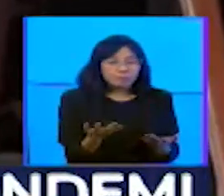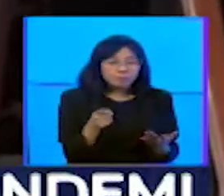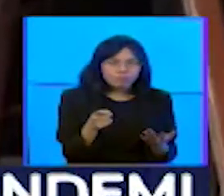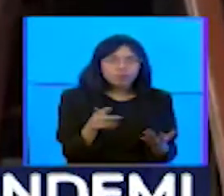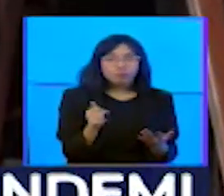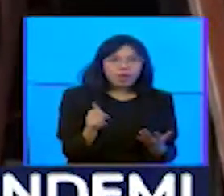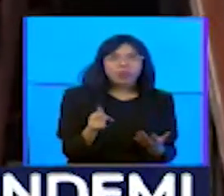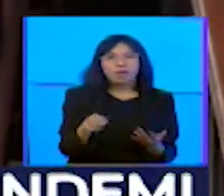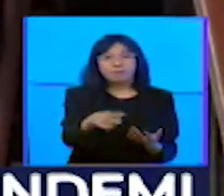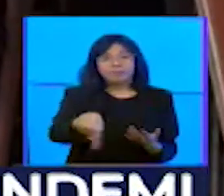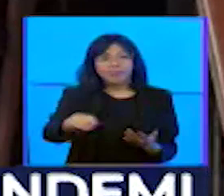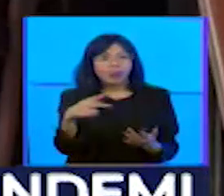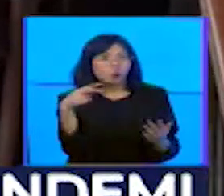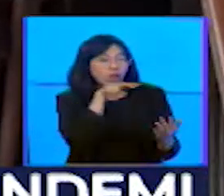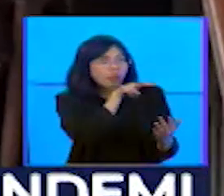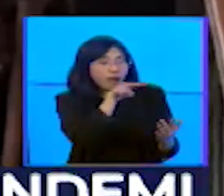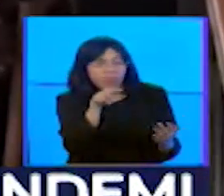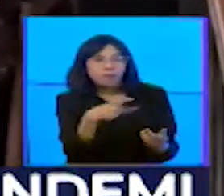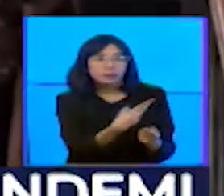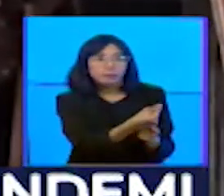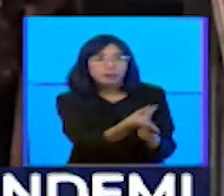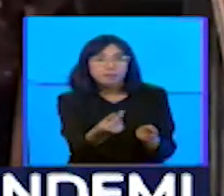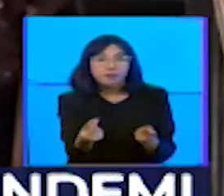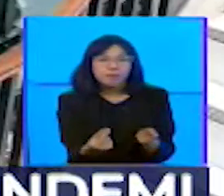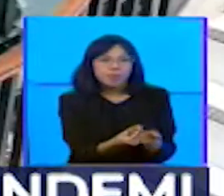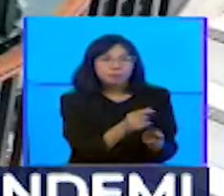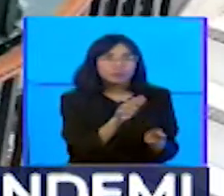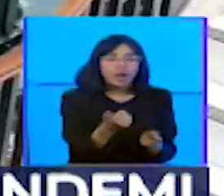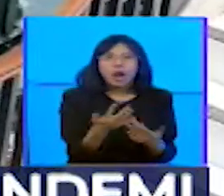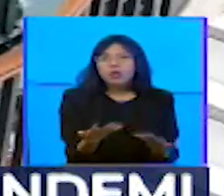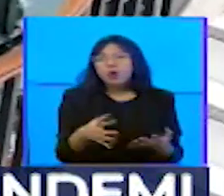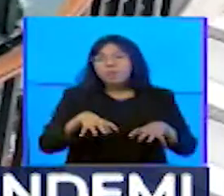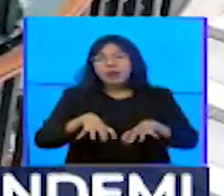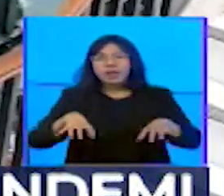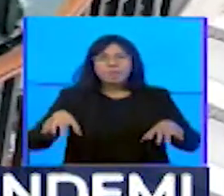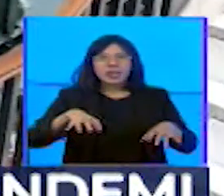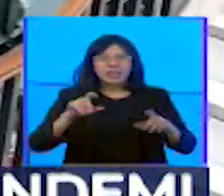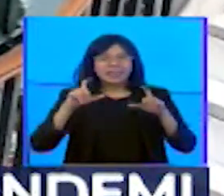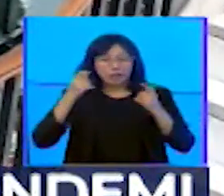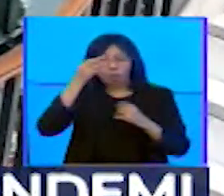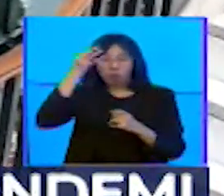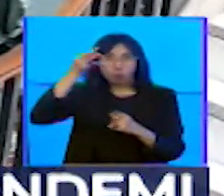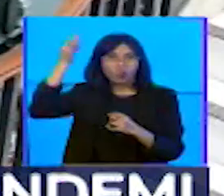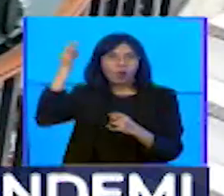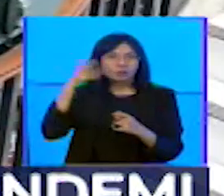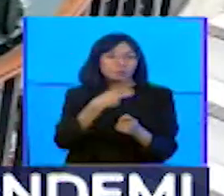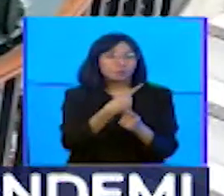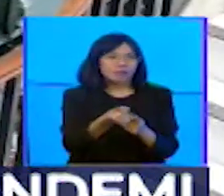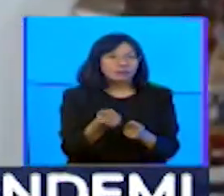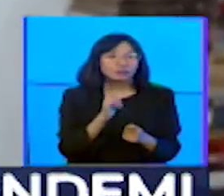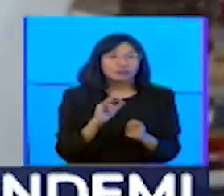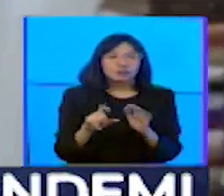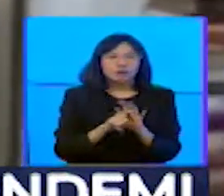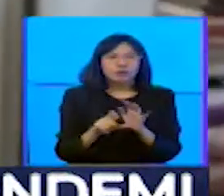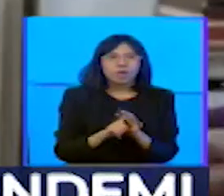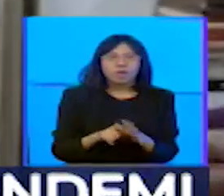membantu membeli kerajinan yang mereka ciptakan atau barang-barang antik bersejarah. Mantan Gubernur